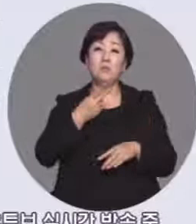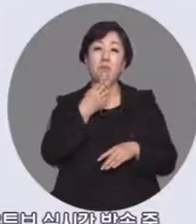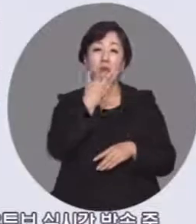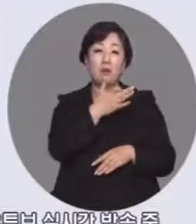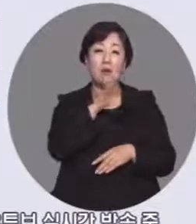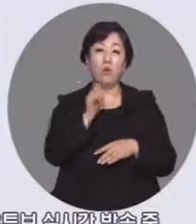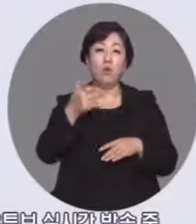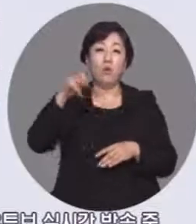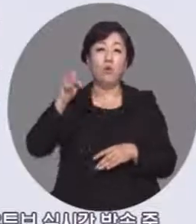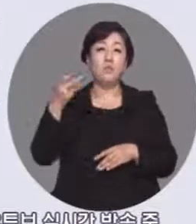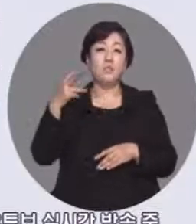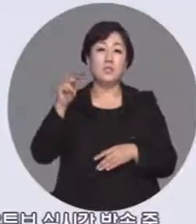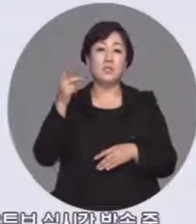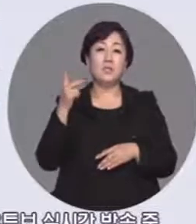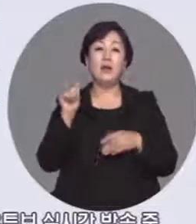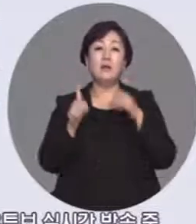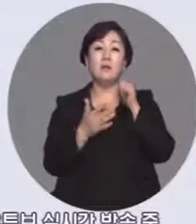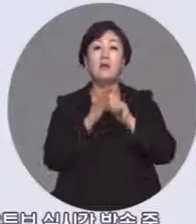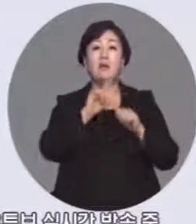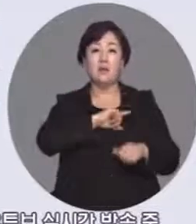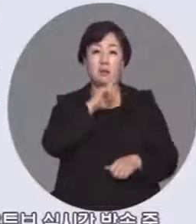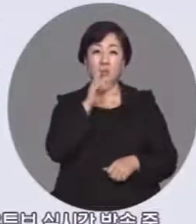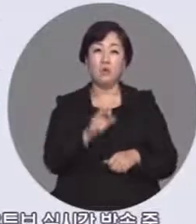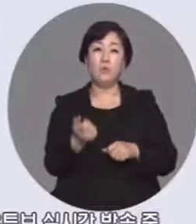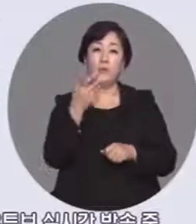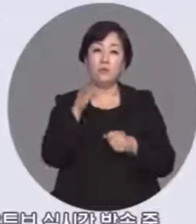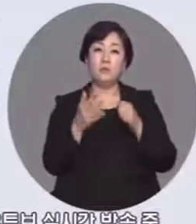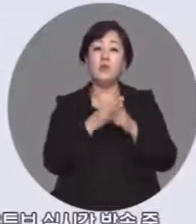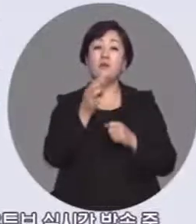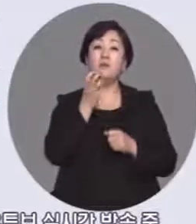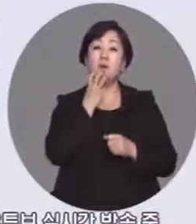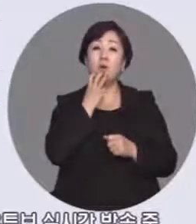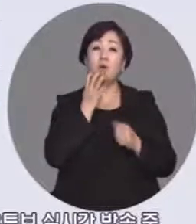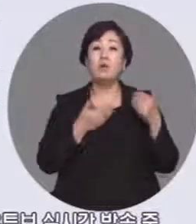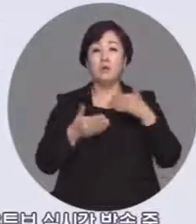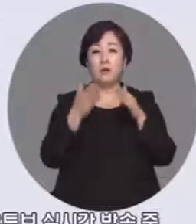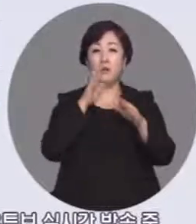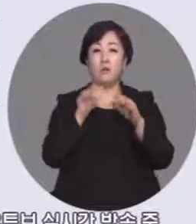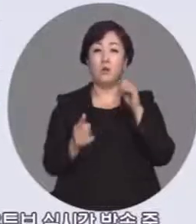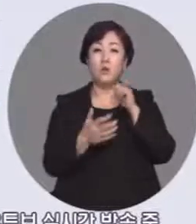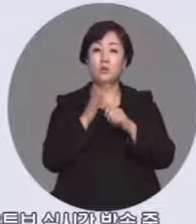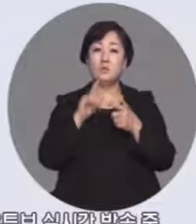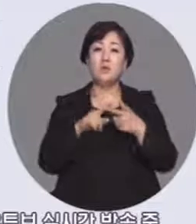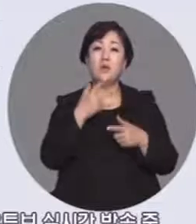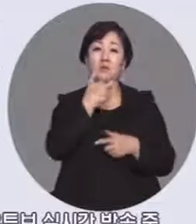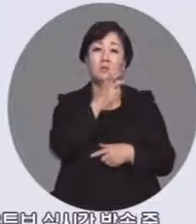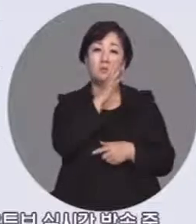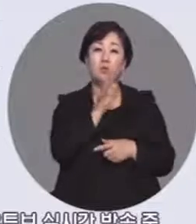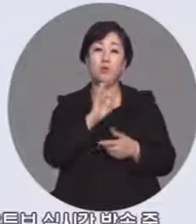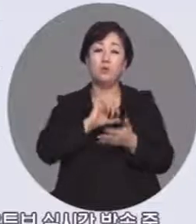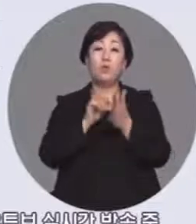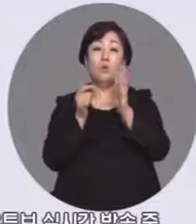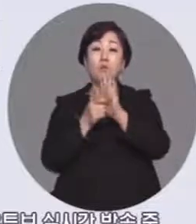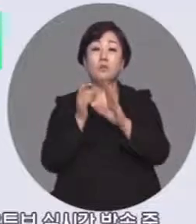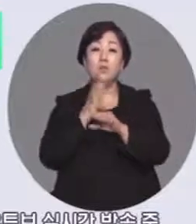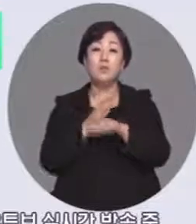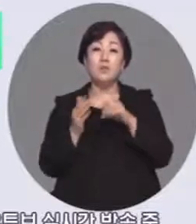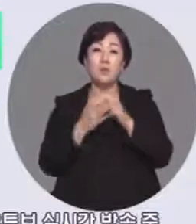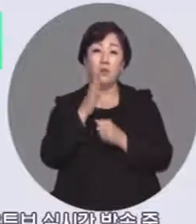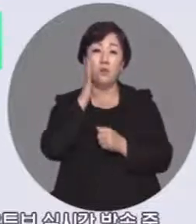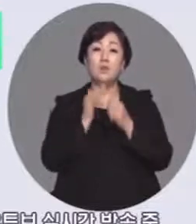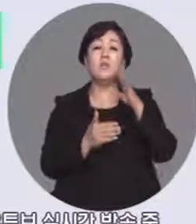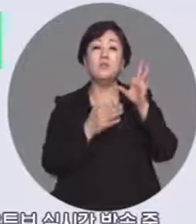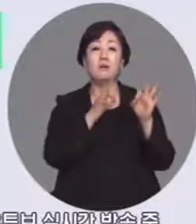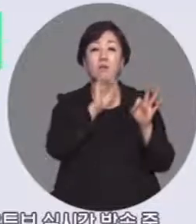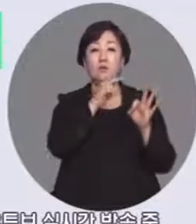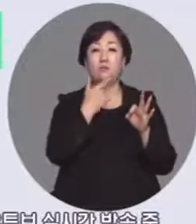319개사가 코스닥에 이름을 올렸는데 서울과 경기에서 전체 72.4%의 비중을 차지한 반면 울산은